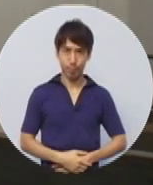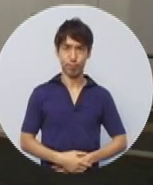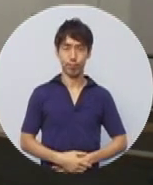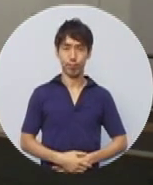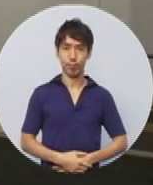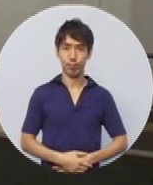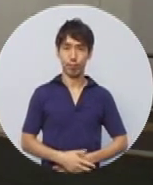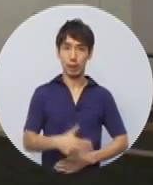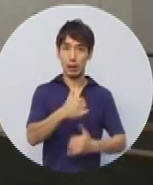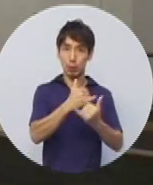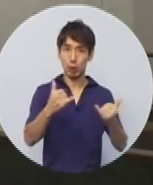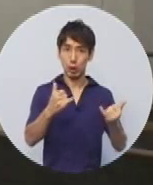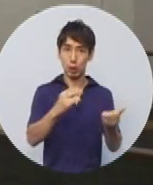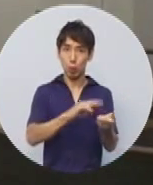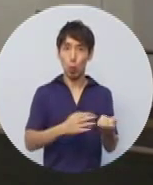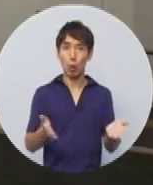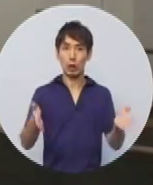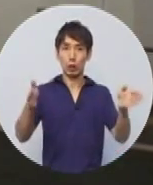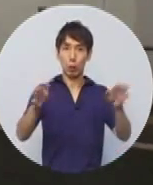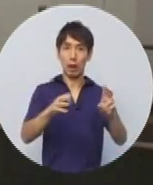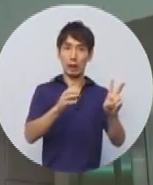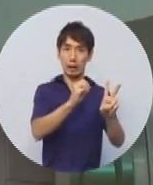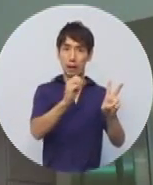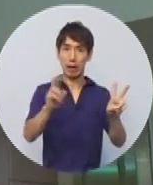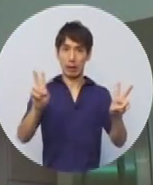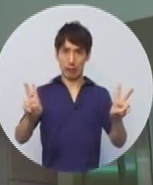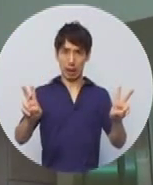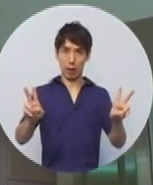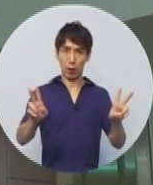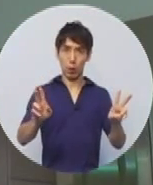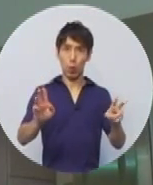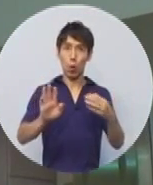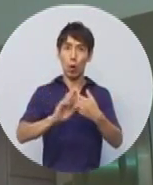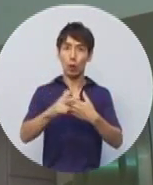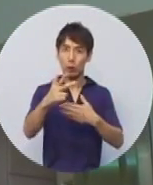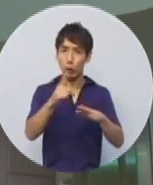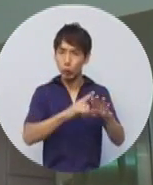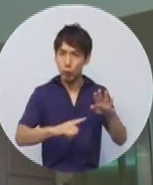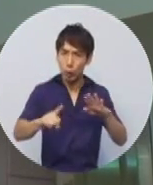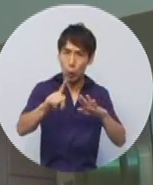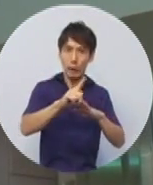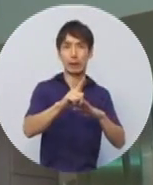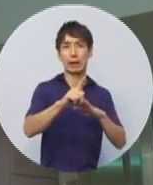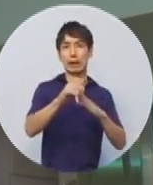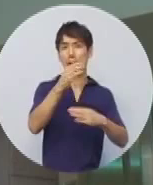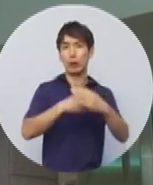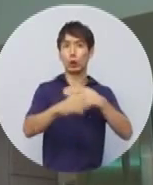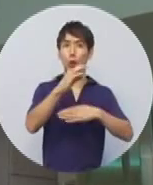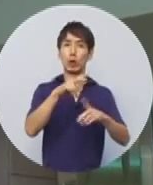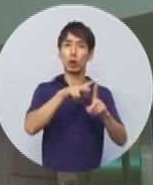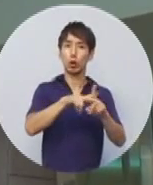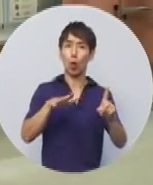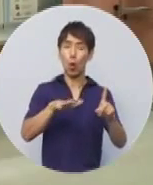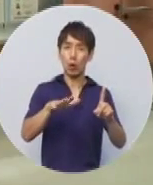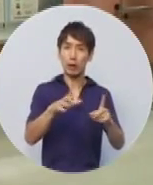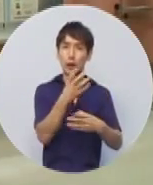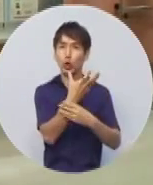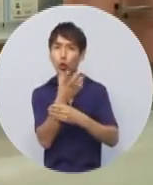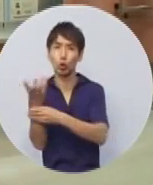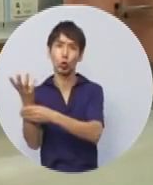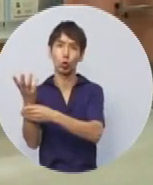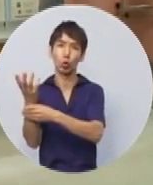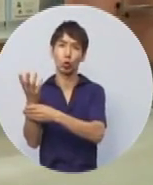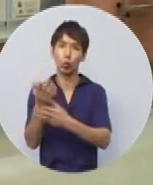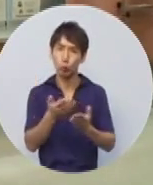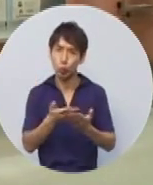市民病院は2002年に他の自治体病院に先駆け24時間小児救急を開始。